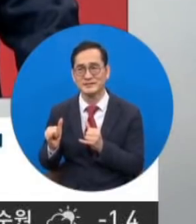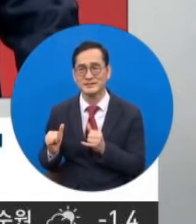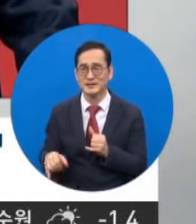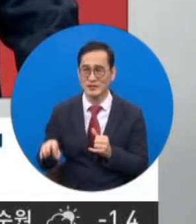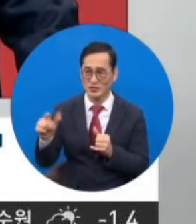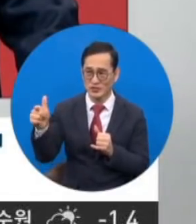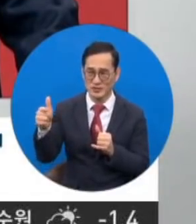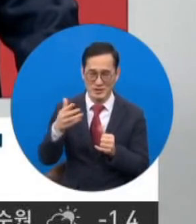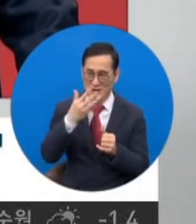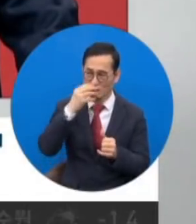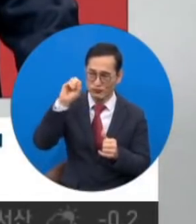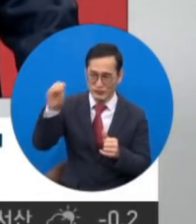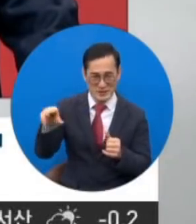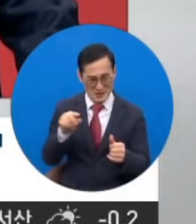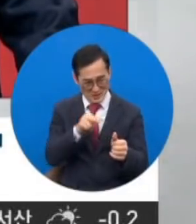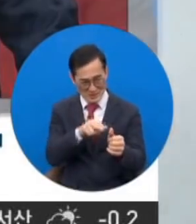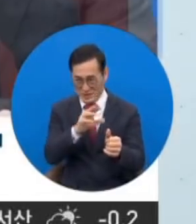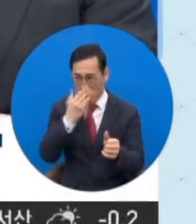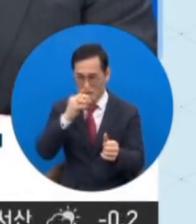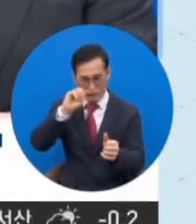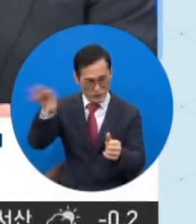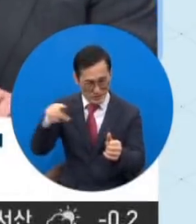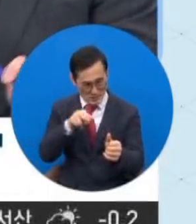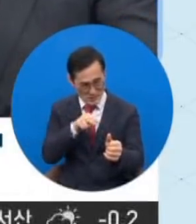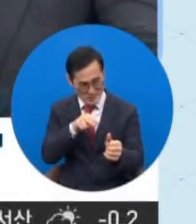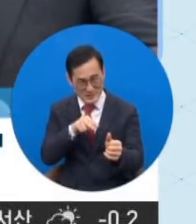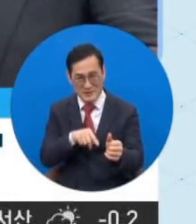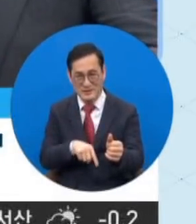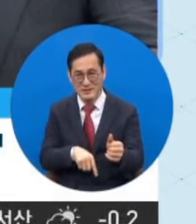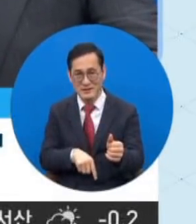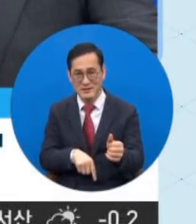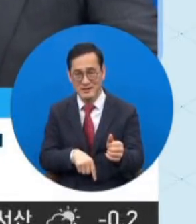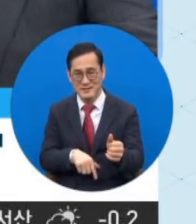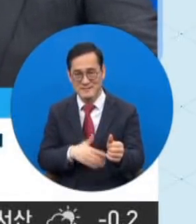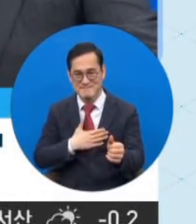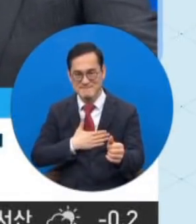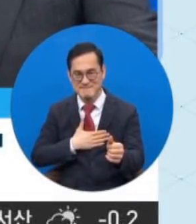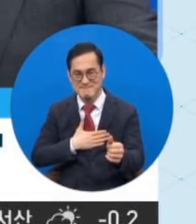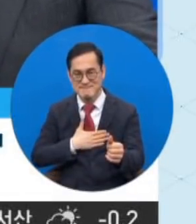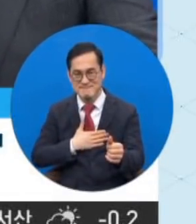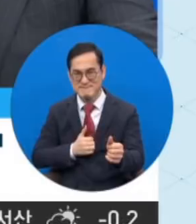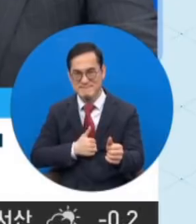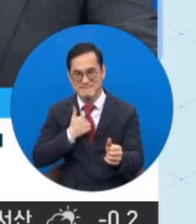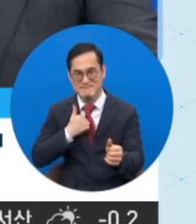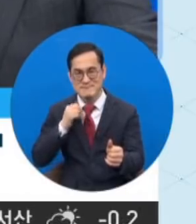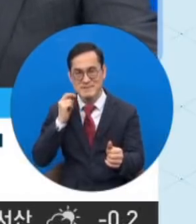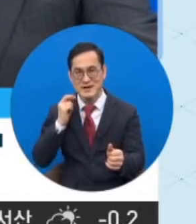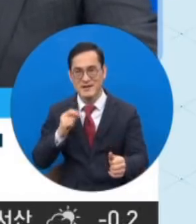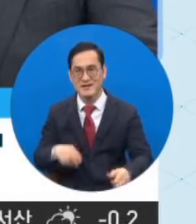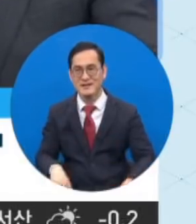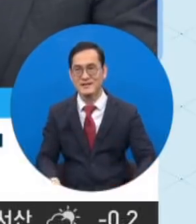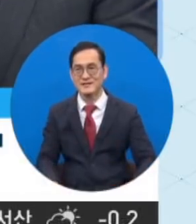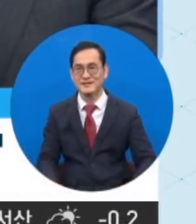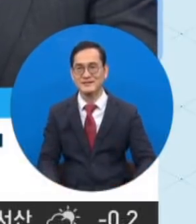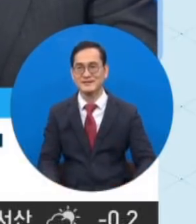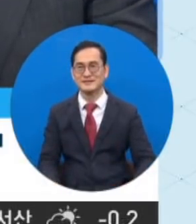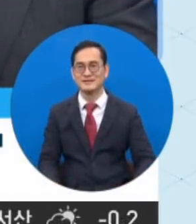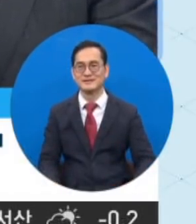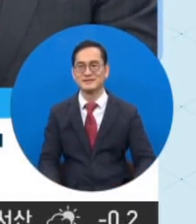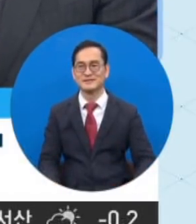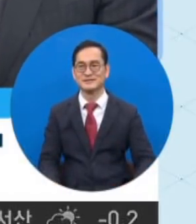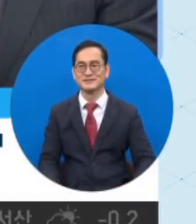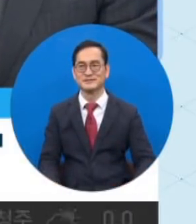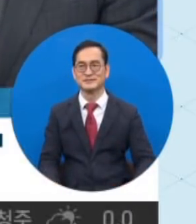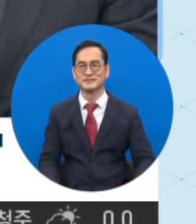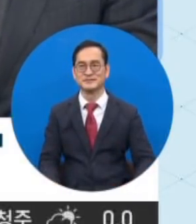약간 무시하는 듯한 그런 모습이 아닌가라고 충분히 생각할 수 있고요. 약간의 감정적인 그 대응이 섞여 있는 게 아닌가 그런 네, 느낌이